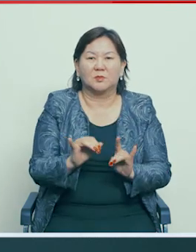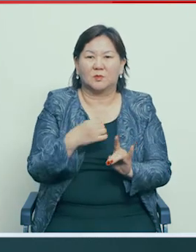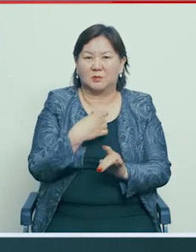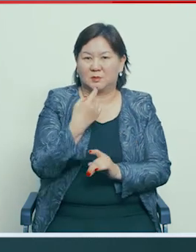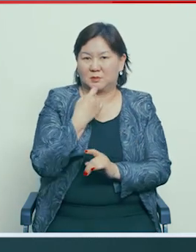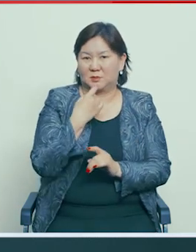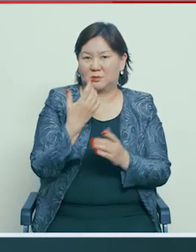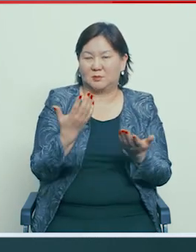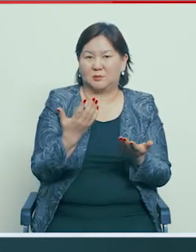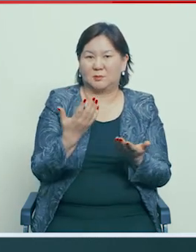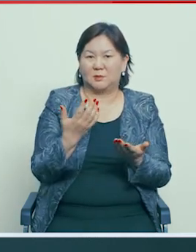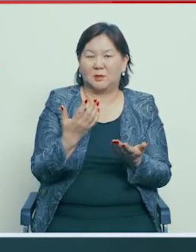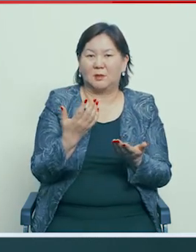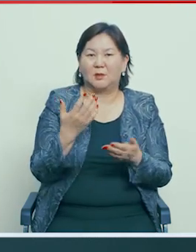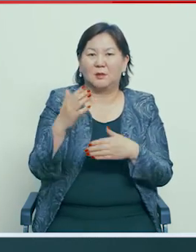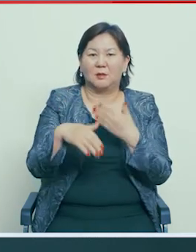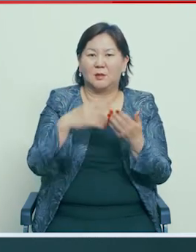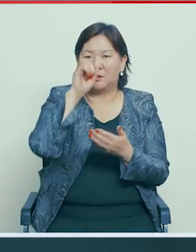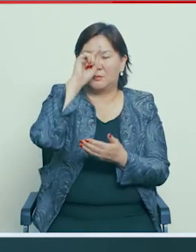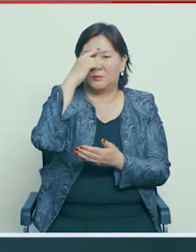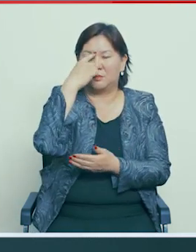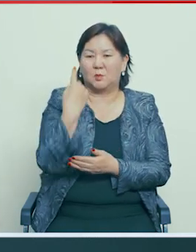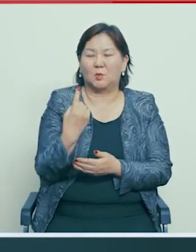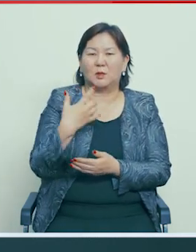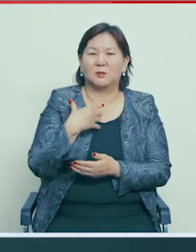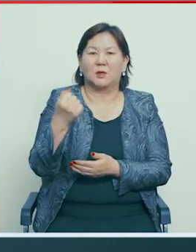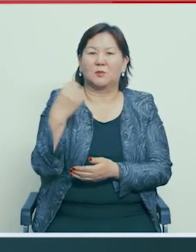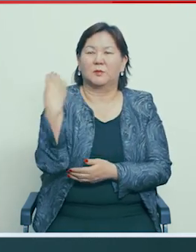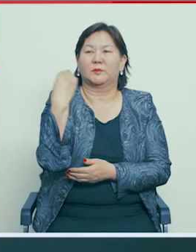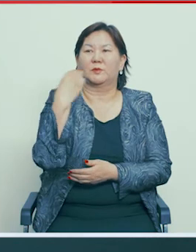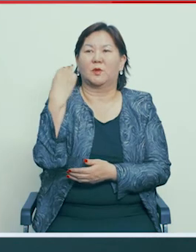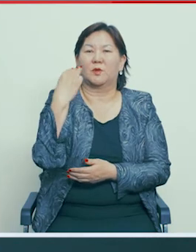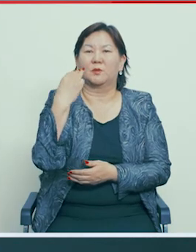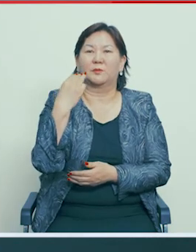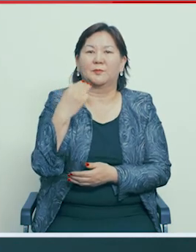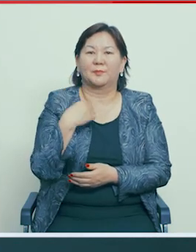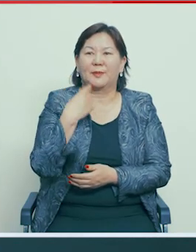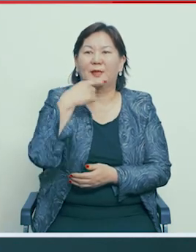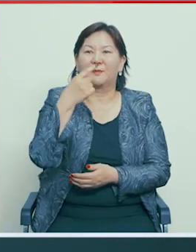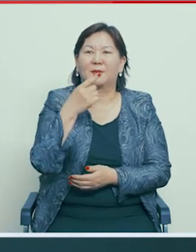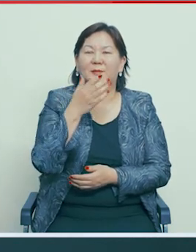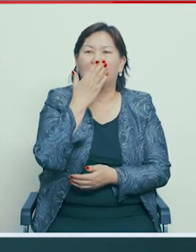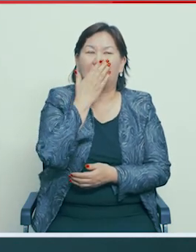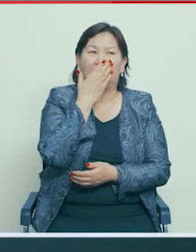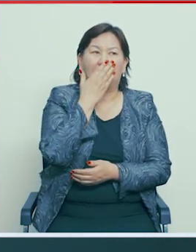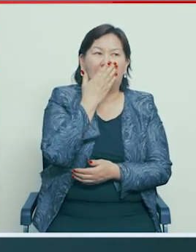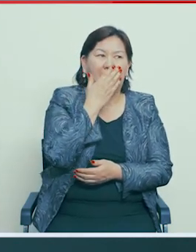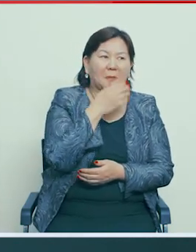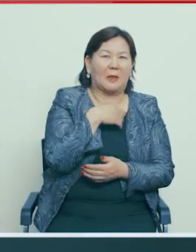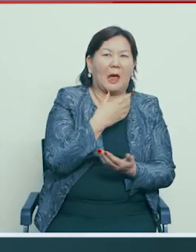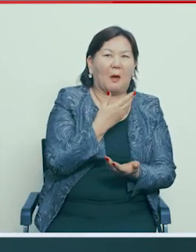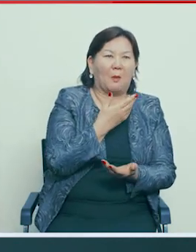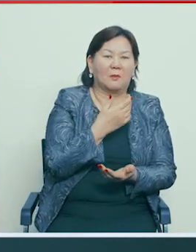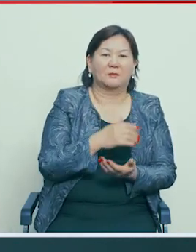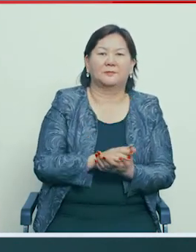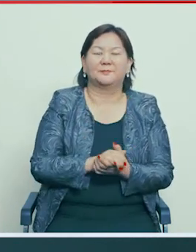чинь тэгээд яасан чинь ерөөсөө эмчнэр нь ерөөсөө хүлээж авахгүй. Бараг намайг тэг ярьж хахад амаа дарж байгаа байхгүй юу? Би яах вэ гэж